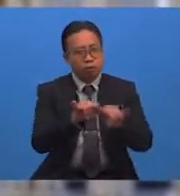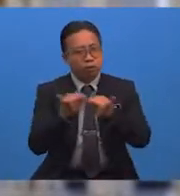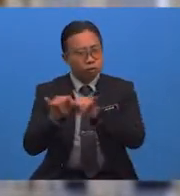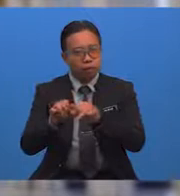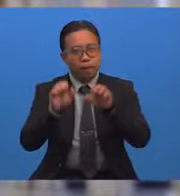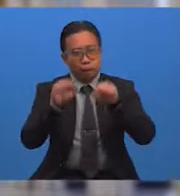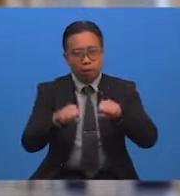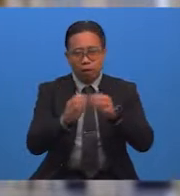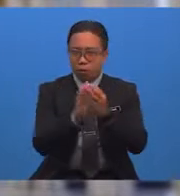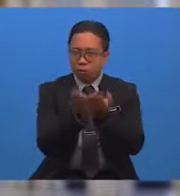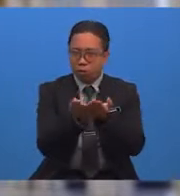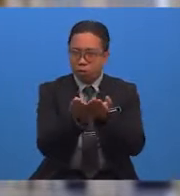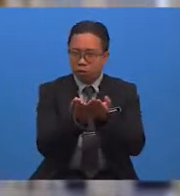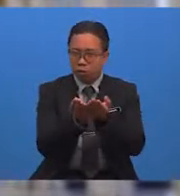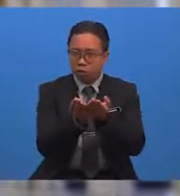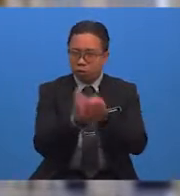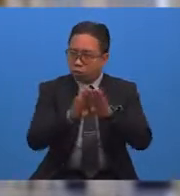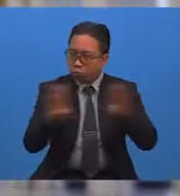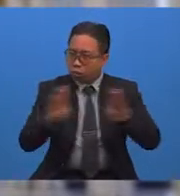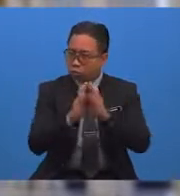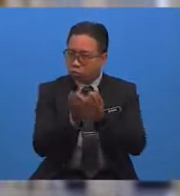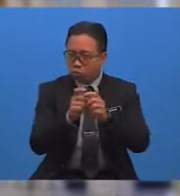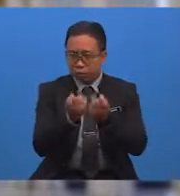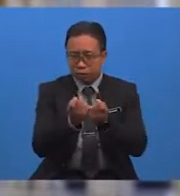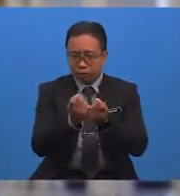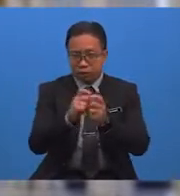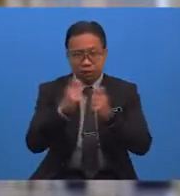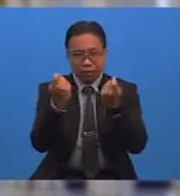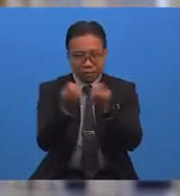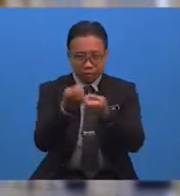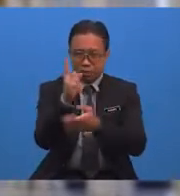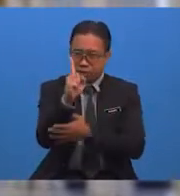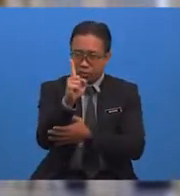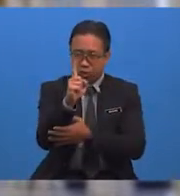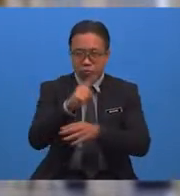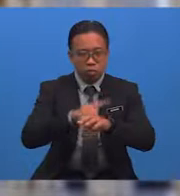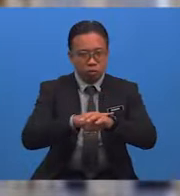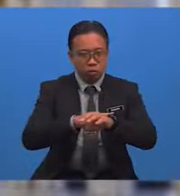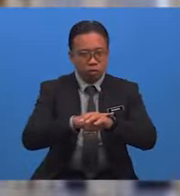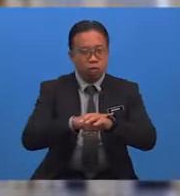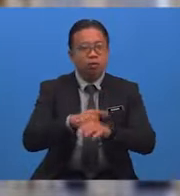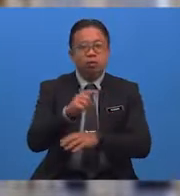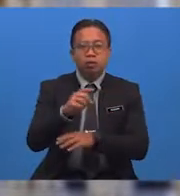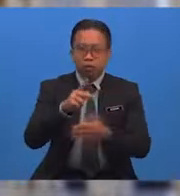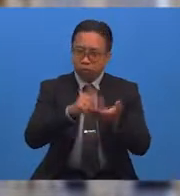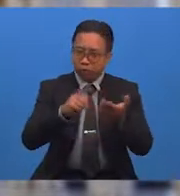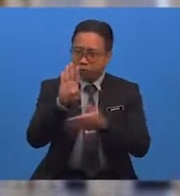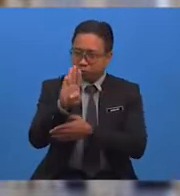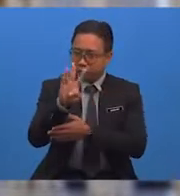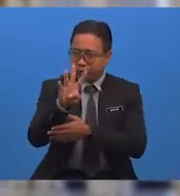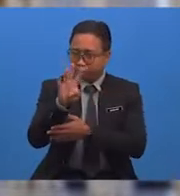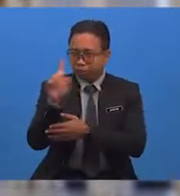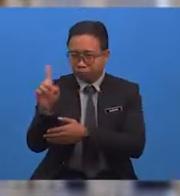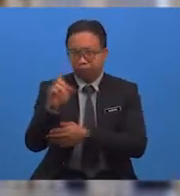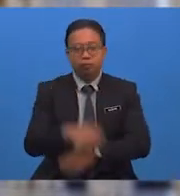boleh membuka buku teks Pendidikan Islam Tingkatan 1 muka surat 43. Sekiranya memiliki buku